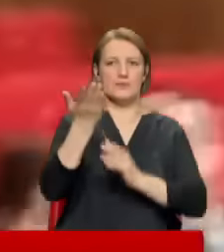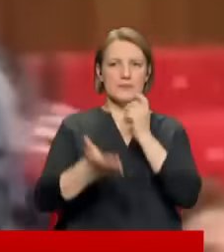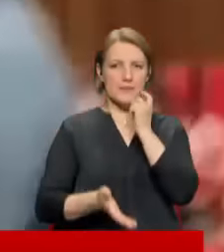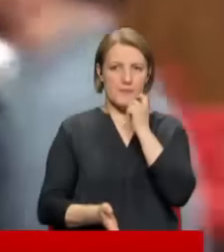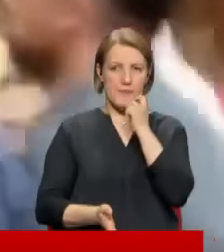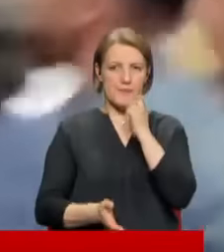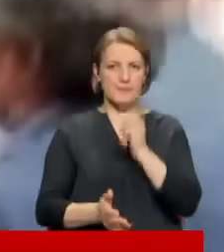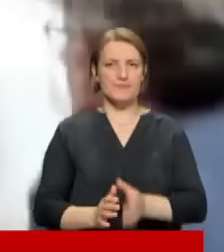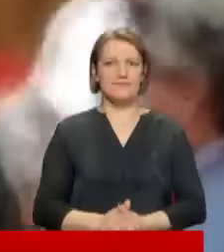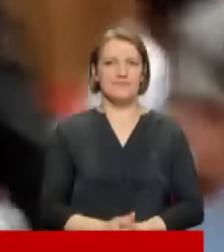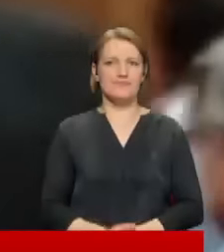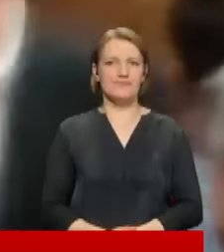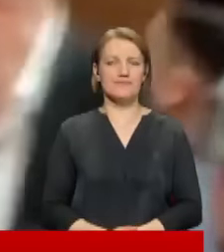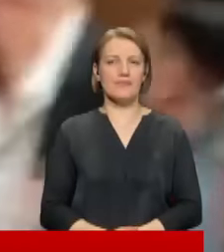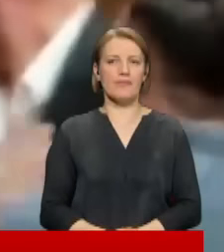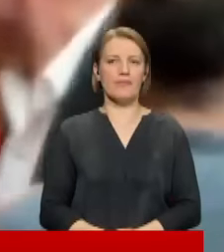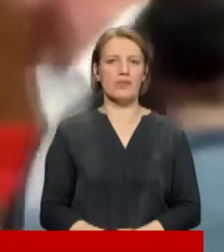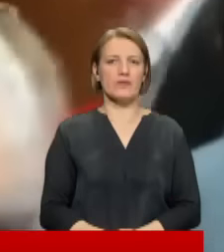yansıdı.